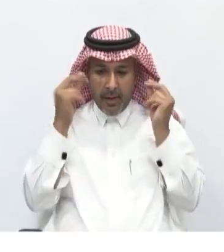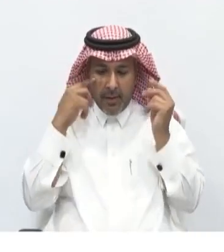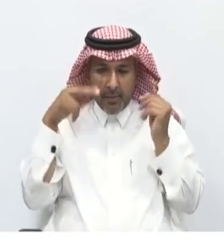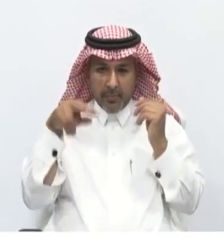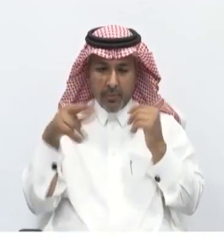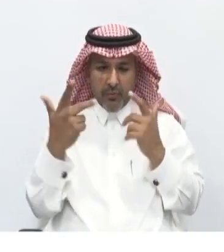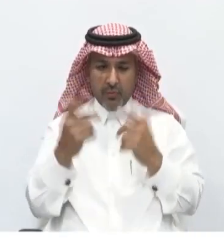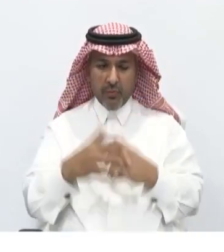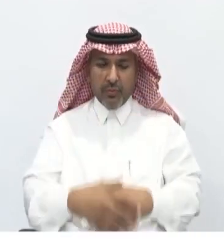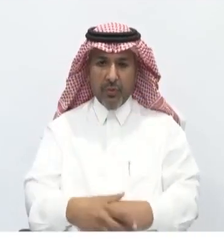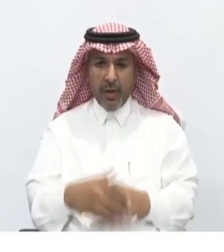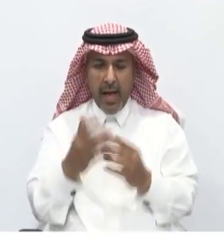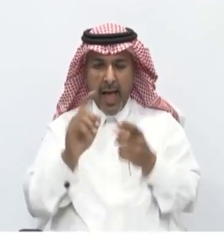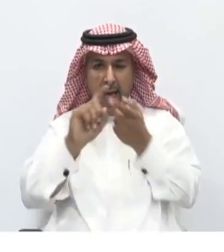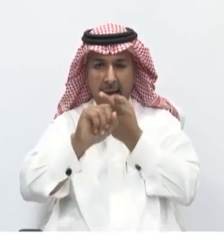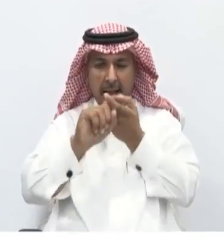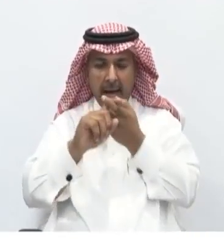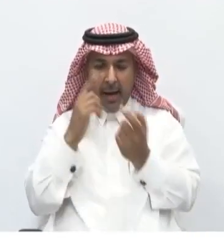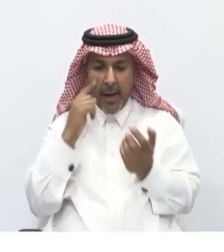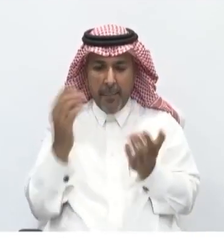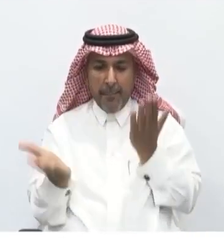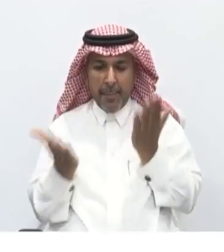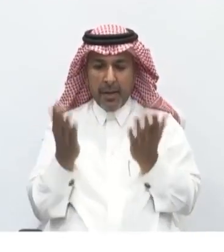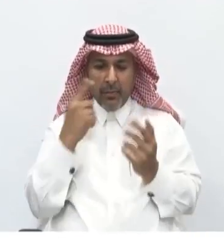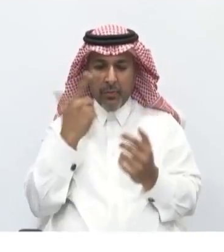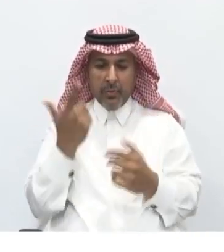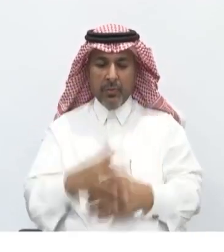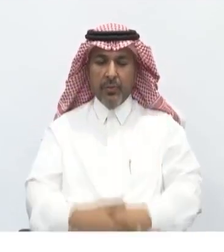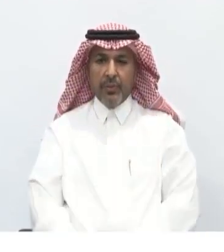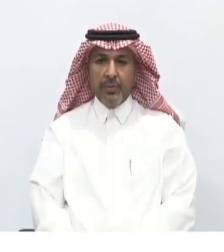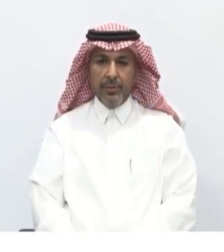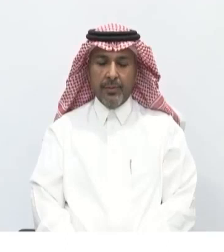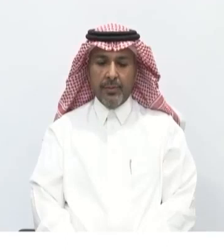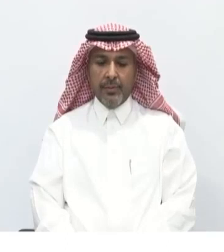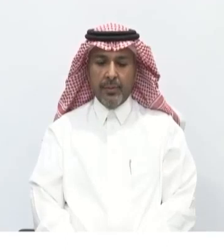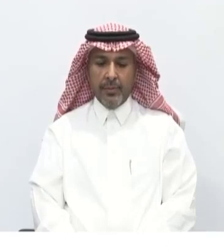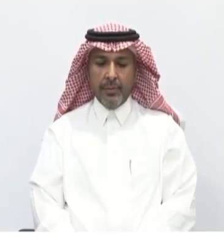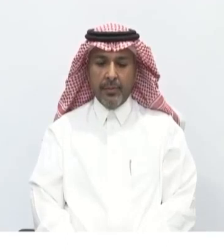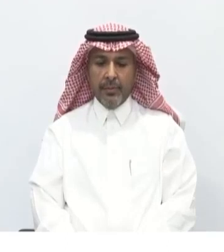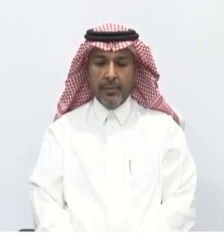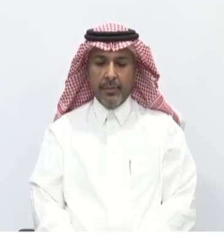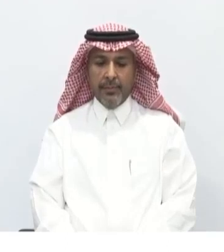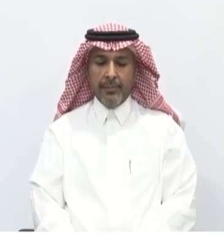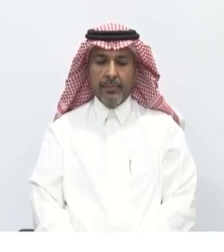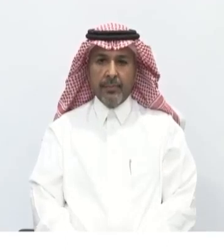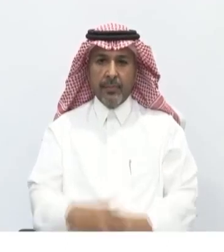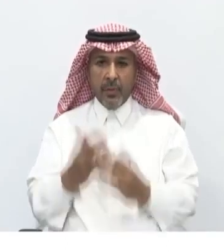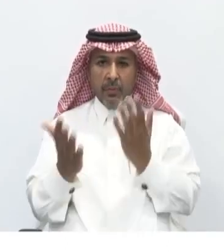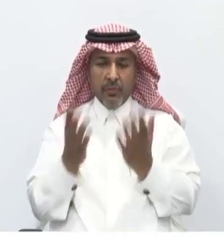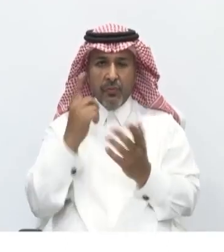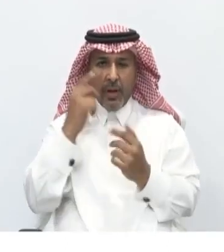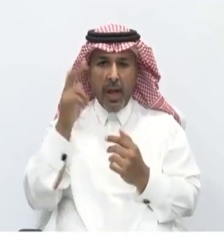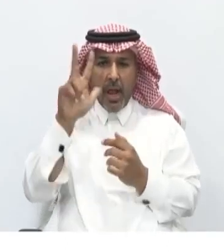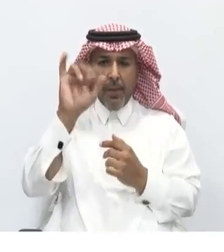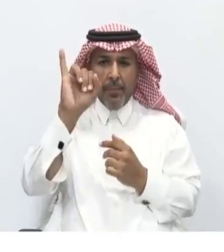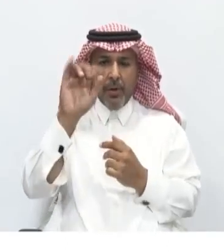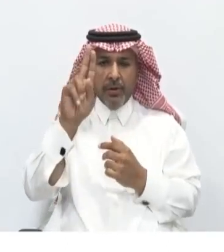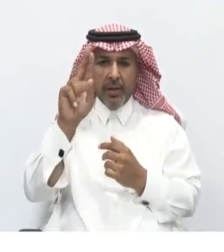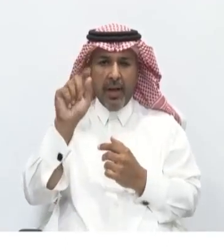العلاقات بين مولات المواد المتفاعله ومولات المواد الناتجه